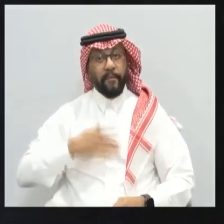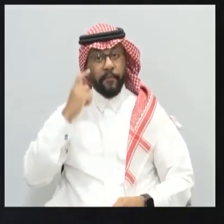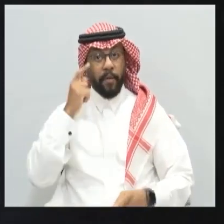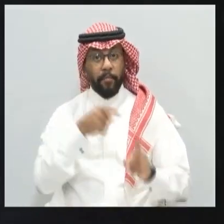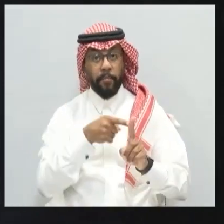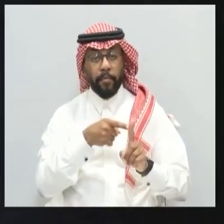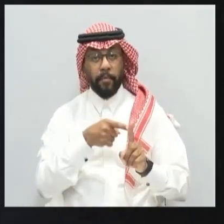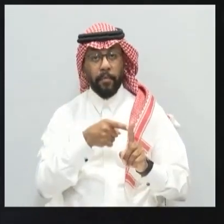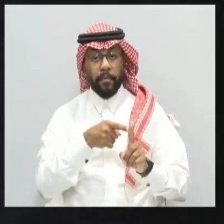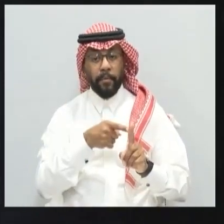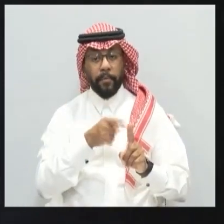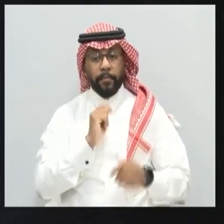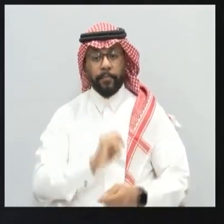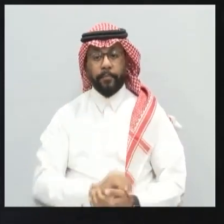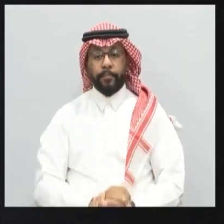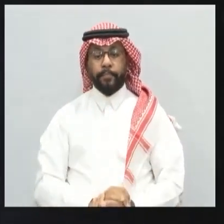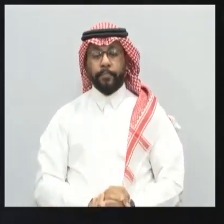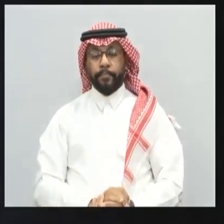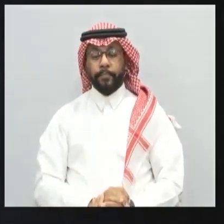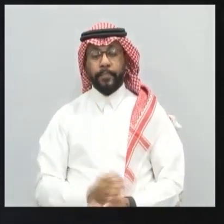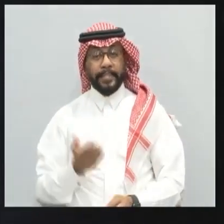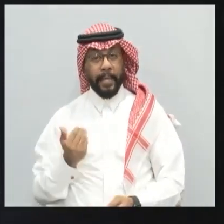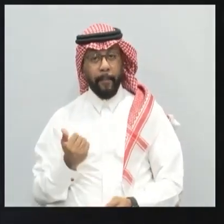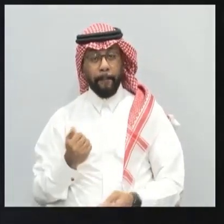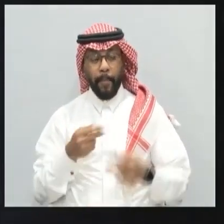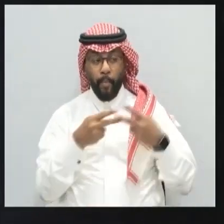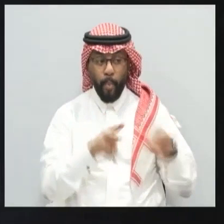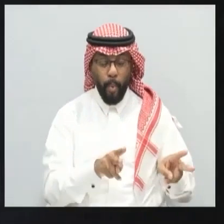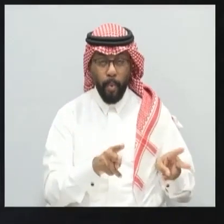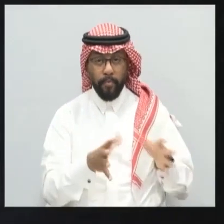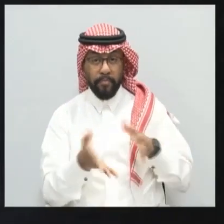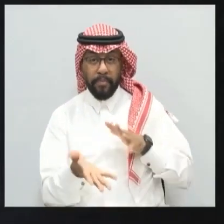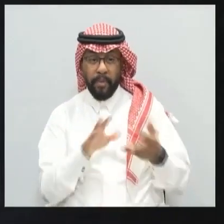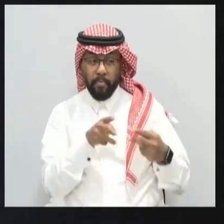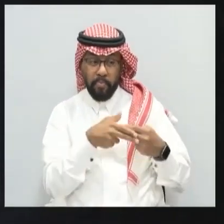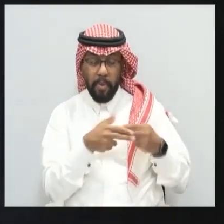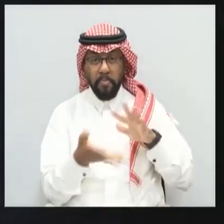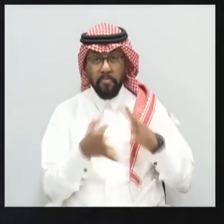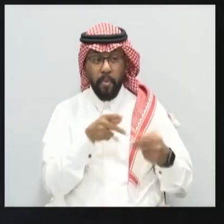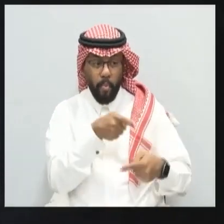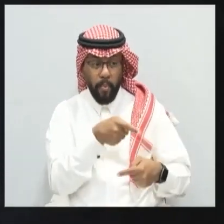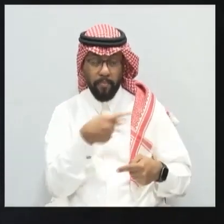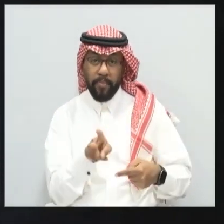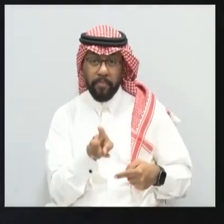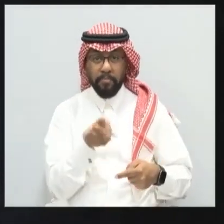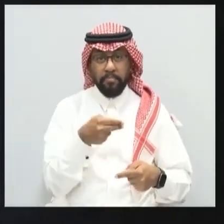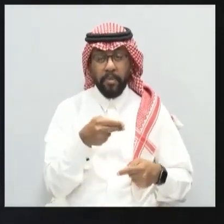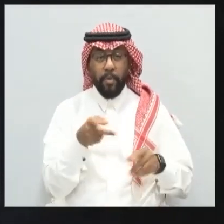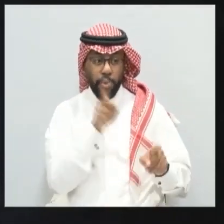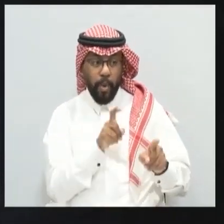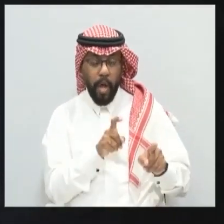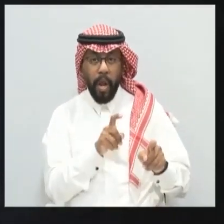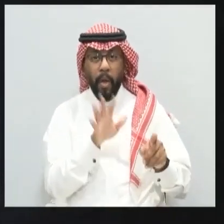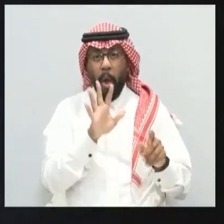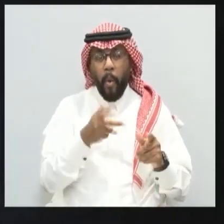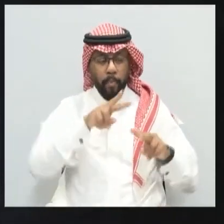صاحب العمل او جهه التوظيف قبل قبول الشخص فيتم اثناء المقابله الشخصيه اما سؤالها او